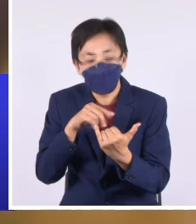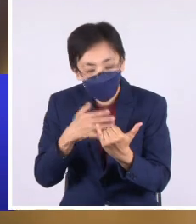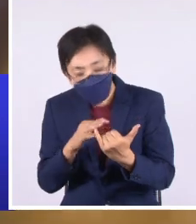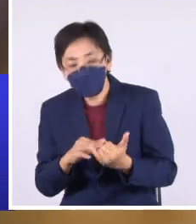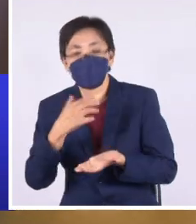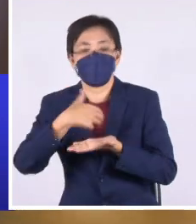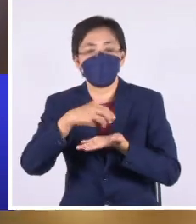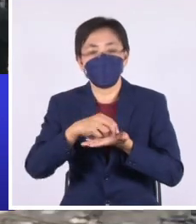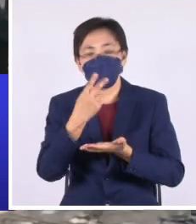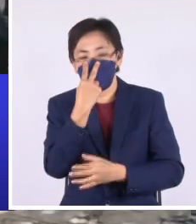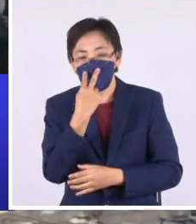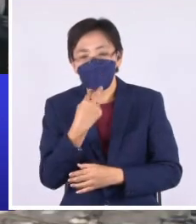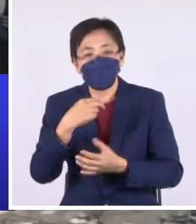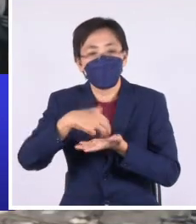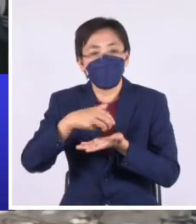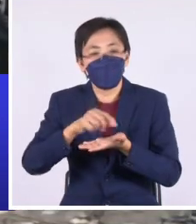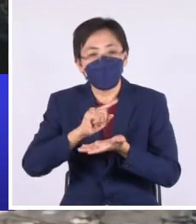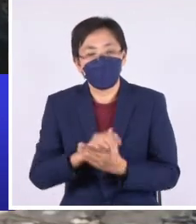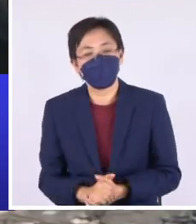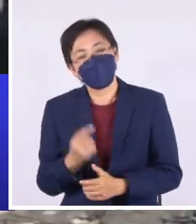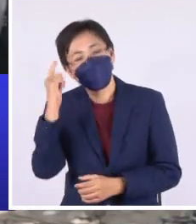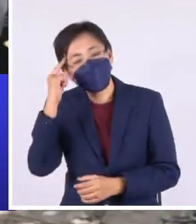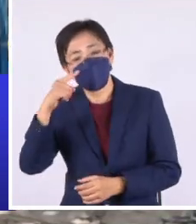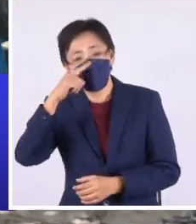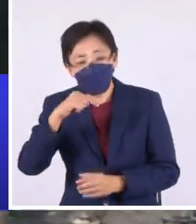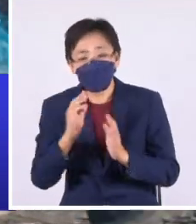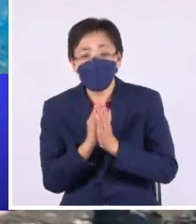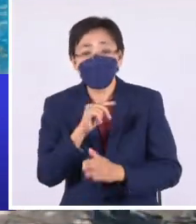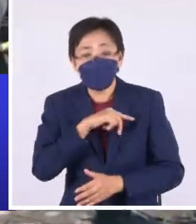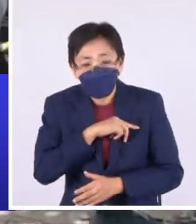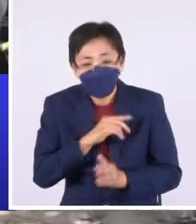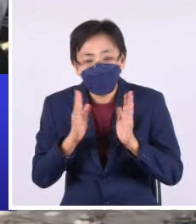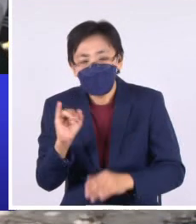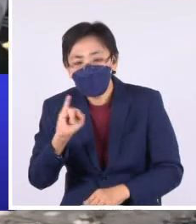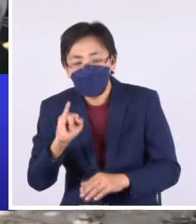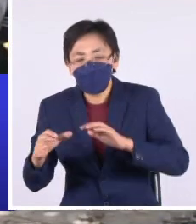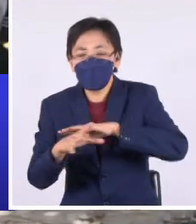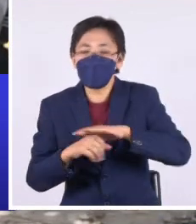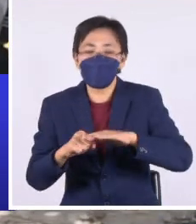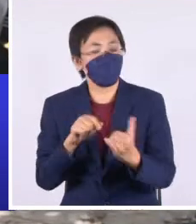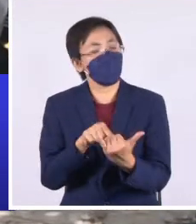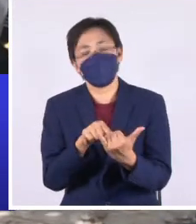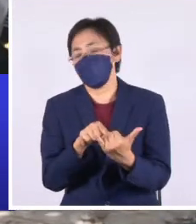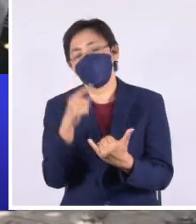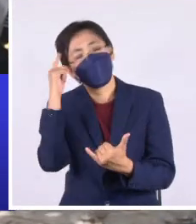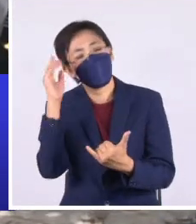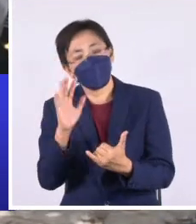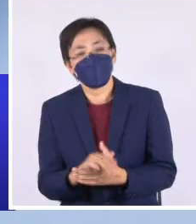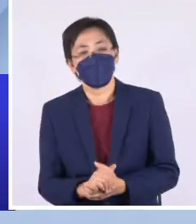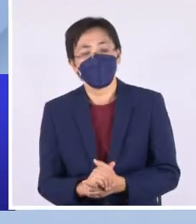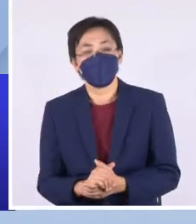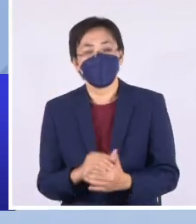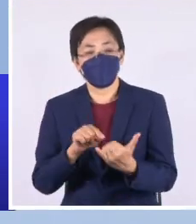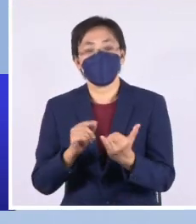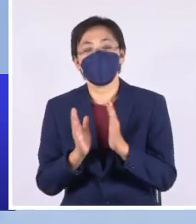ว่าไม่คิดเลยว่าเมืองไทยเมืองพุทธแล้วจะมาเกิดเหตุการณ์แบบนี้ขึ้นตอนนั้นมีพิธีเปลี่ยนจีวรหลวงปู่ทาง